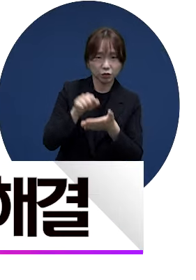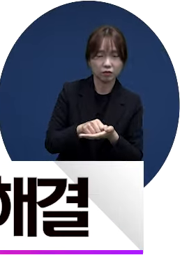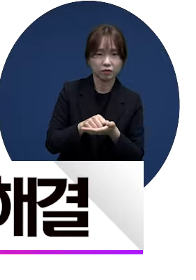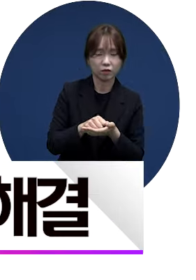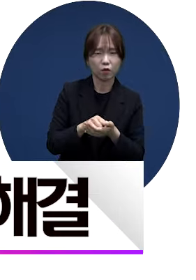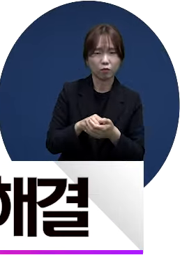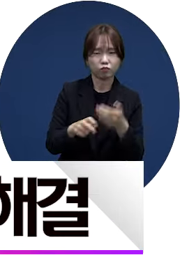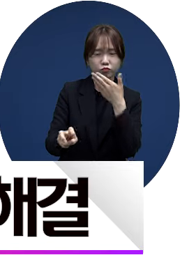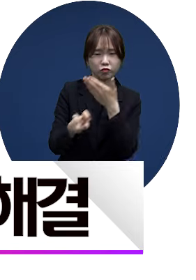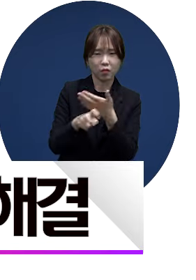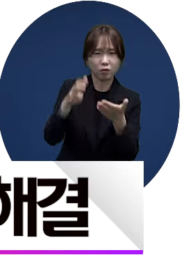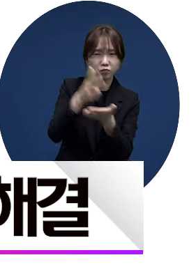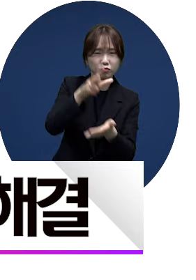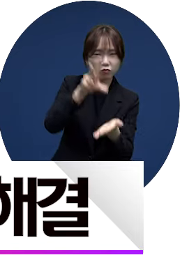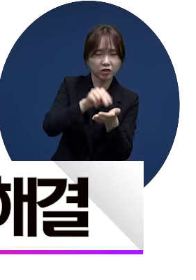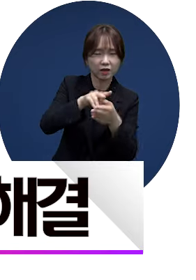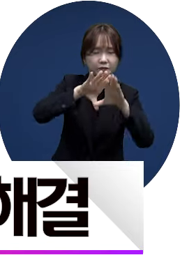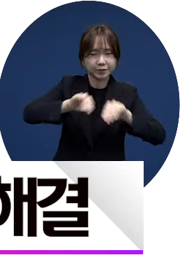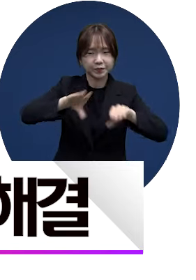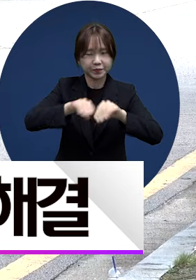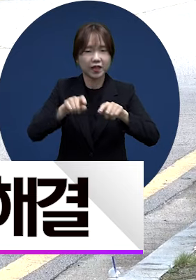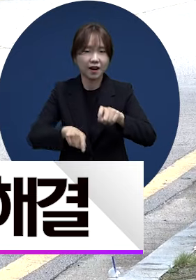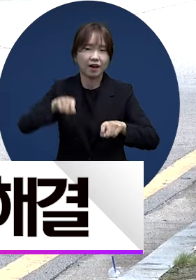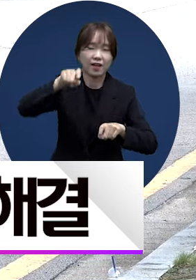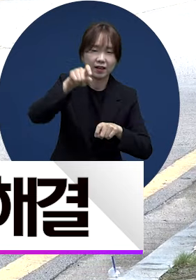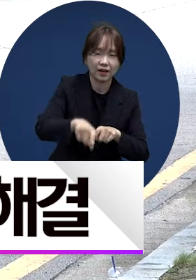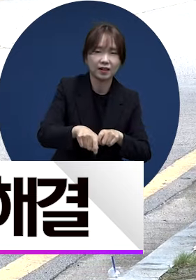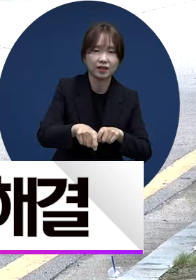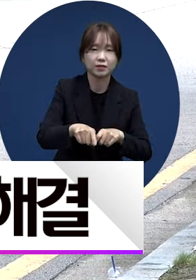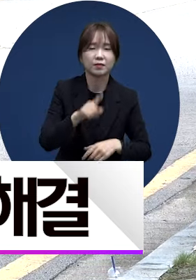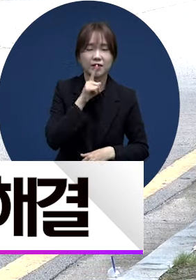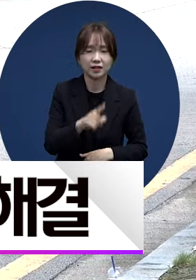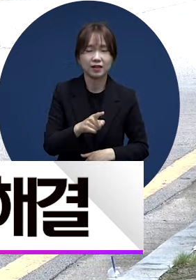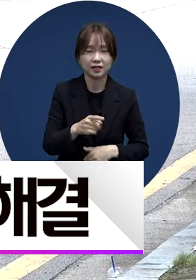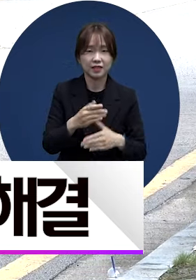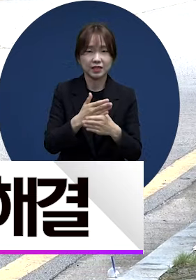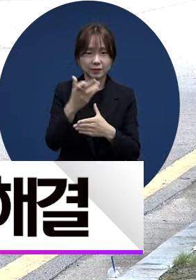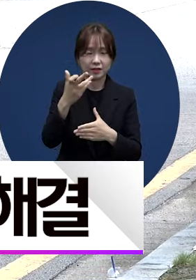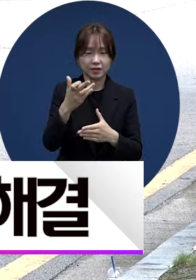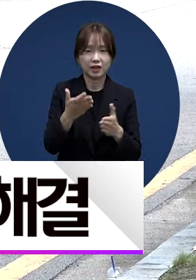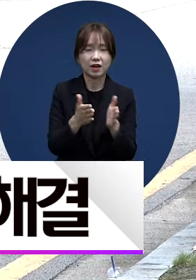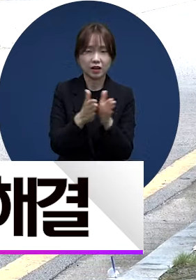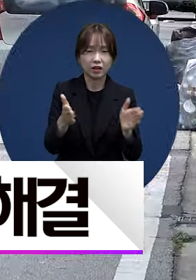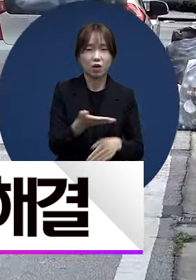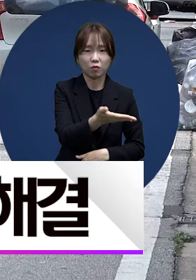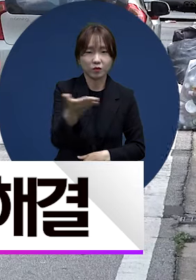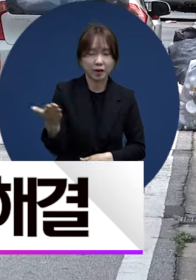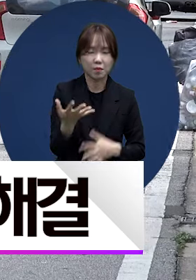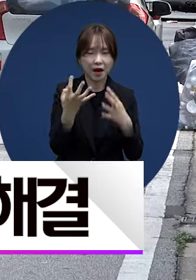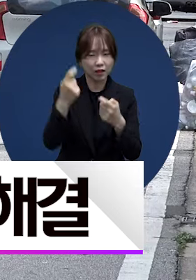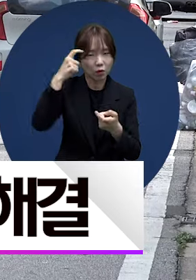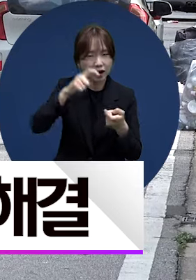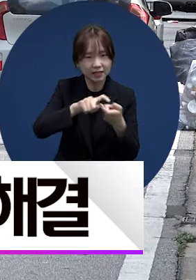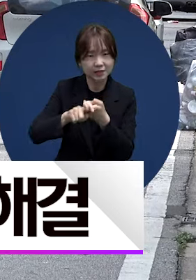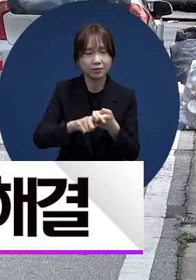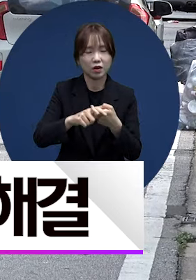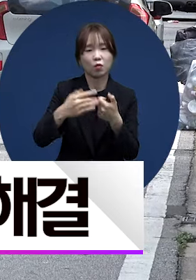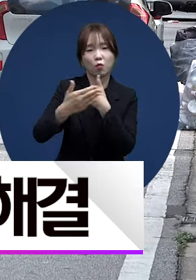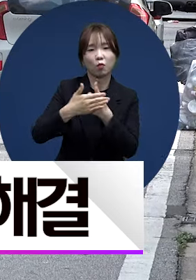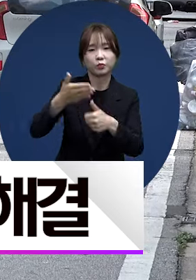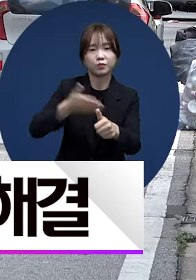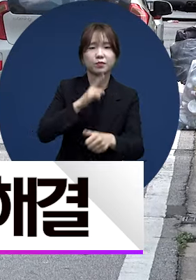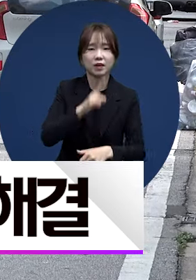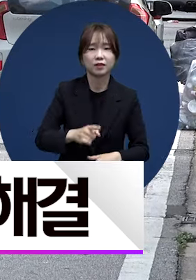도입을 통해 불법 주정차 문제 해결에 한 걸음 더 나아가고자 한다며 시민 여러분의 많은 관심과 협조를